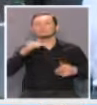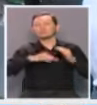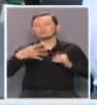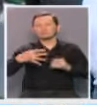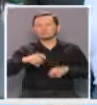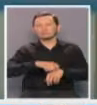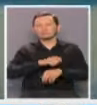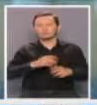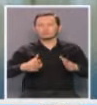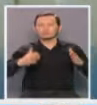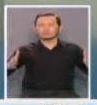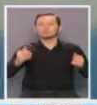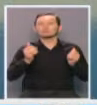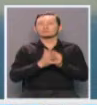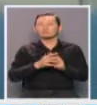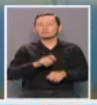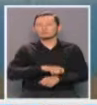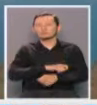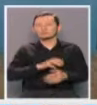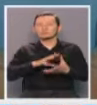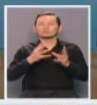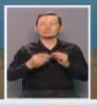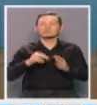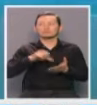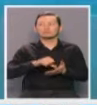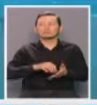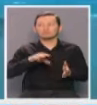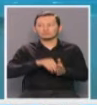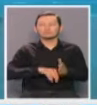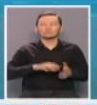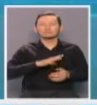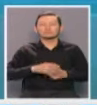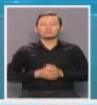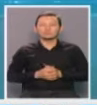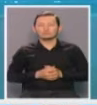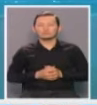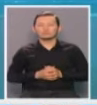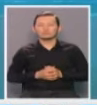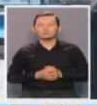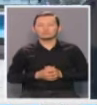метров, ширина 15 метров, а диаметр детского бассейна 30 метров.